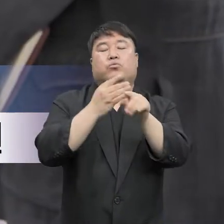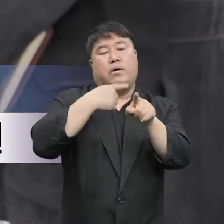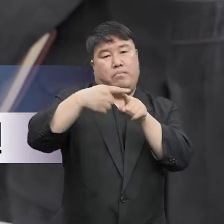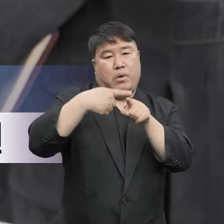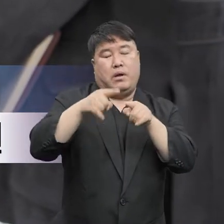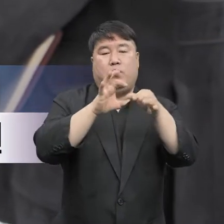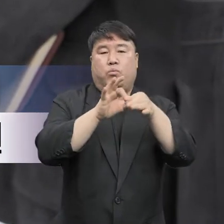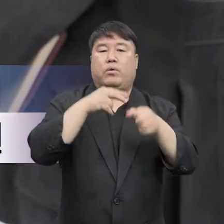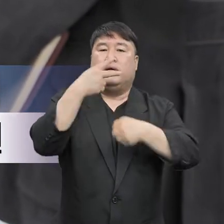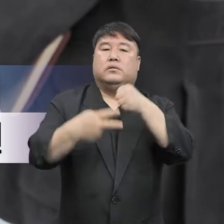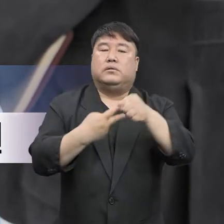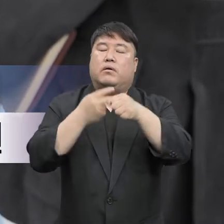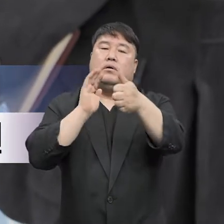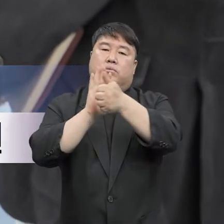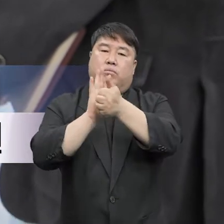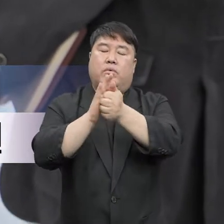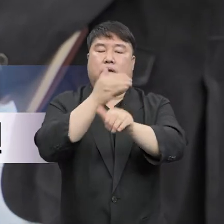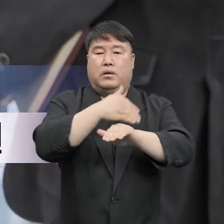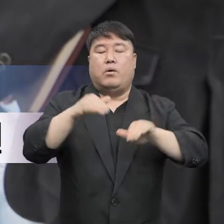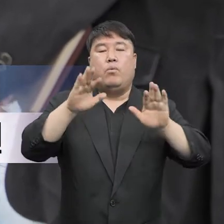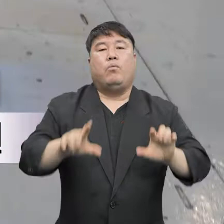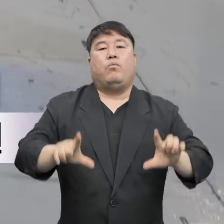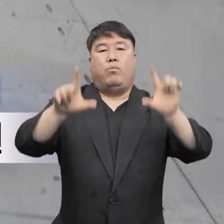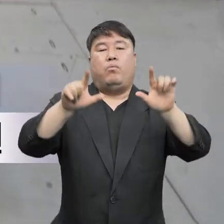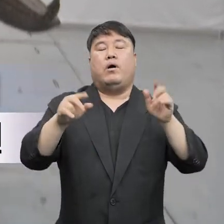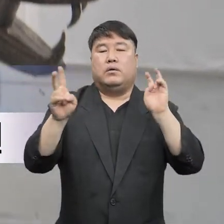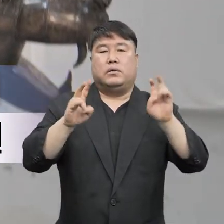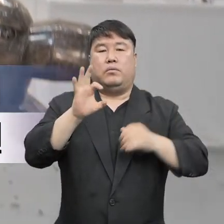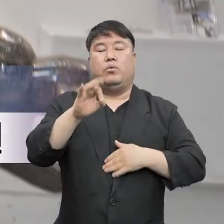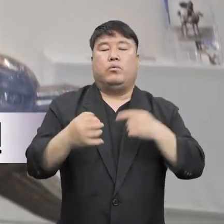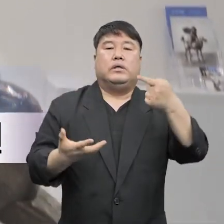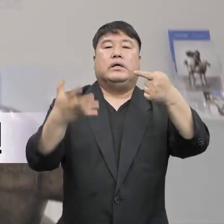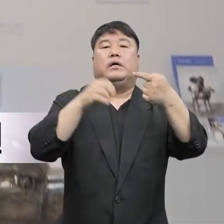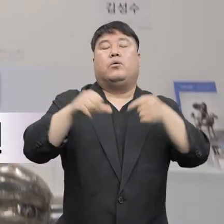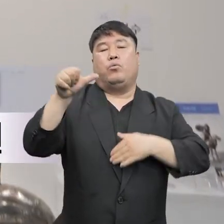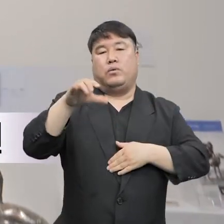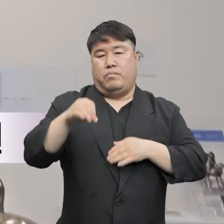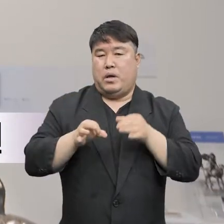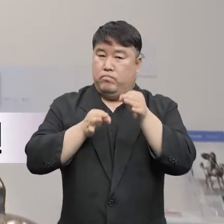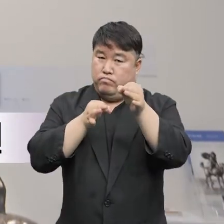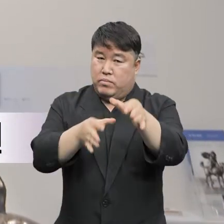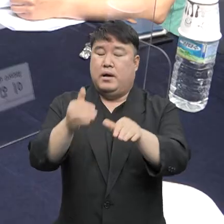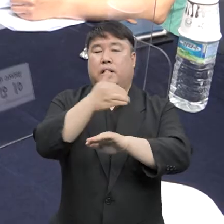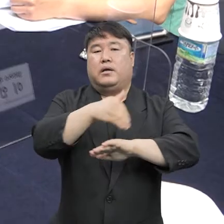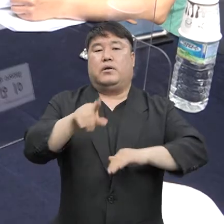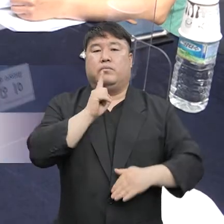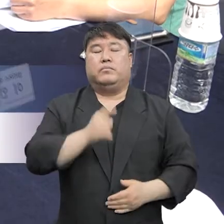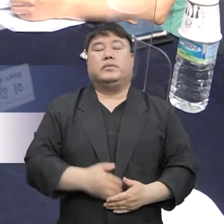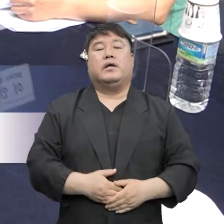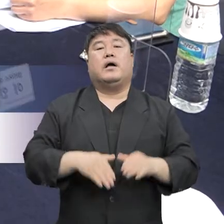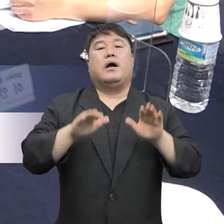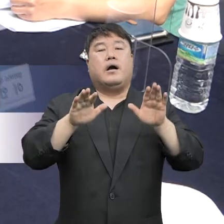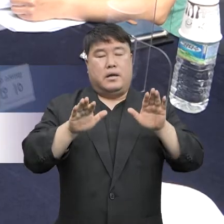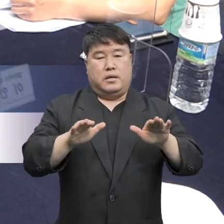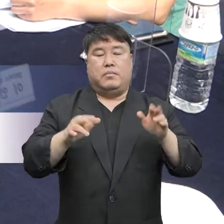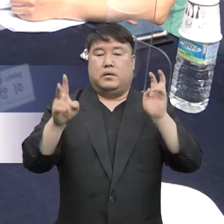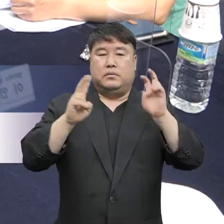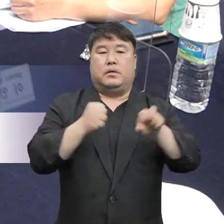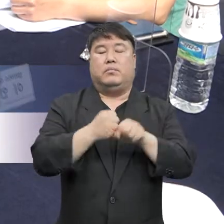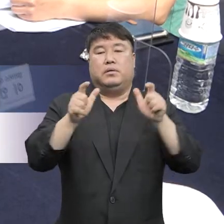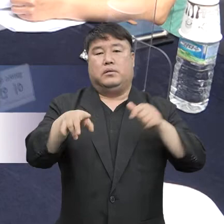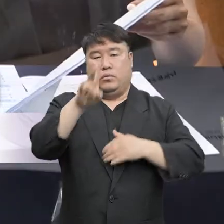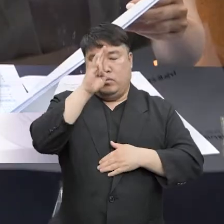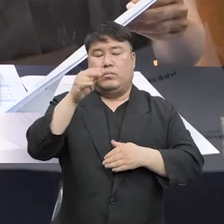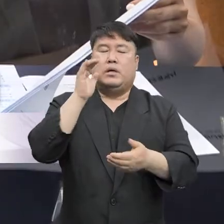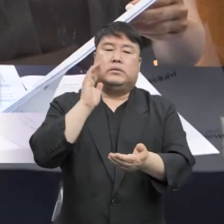2년간 지원할 계획이며 올해 사업비로 1억 5천만 원을 투입할 방침입니다 이번 사업은 지역 예술계의